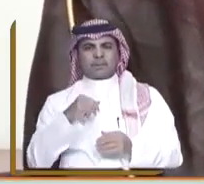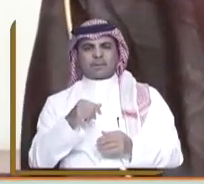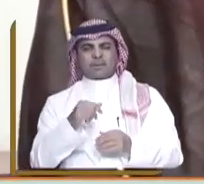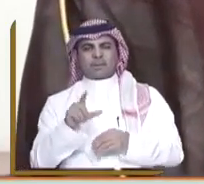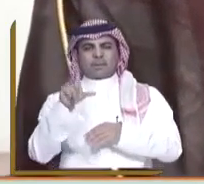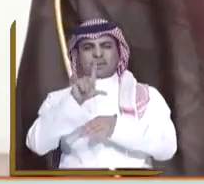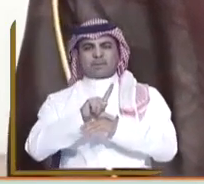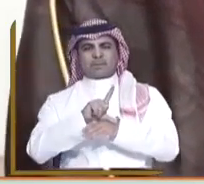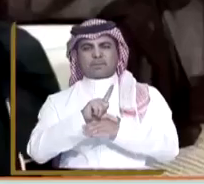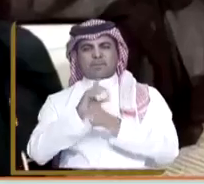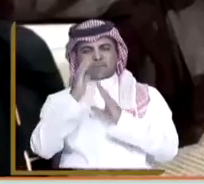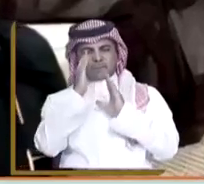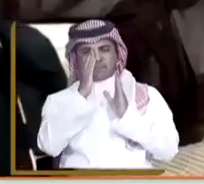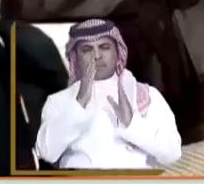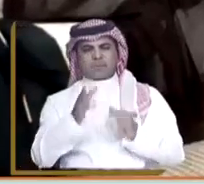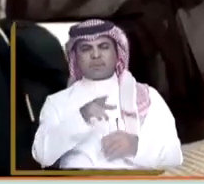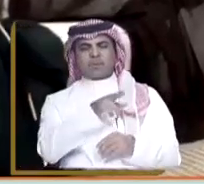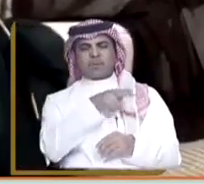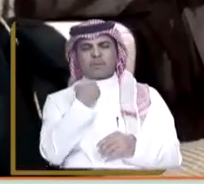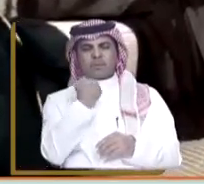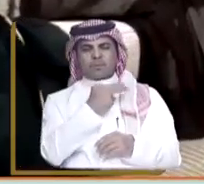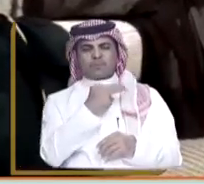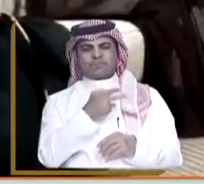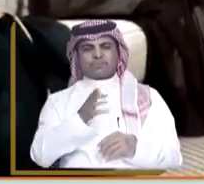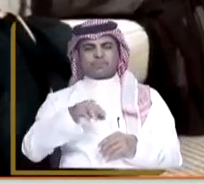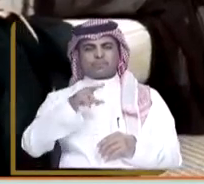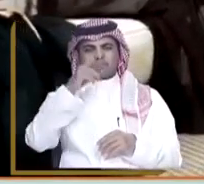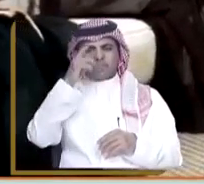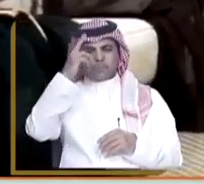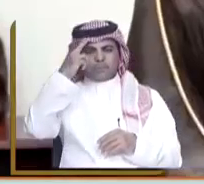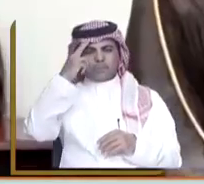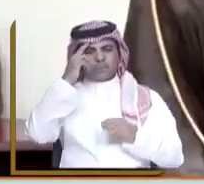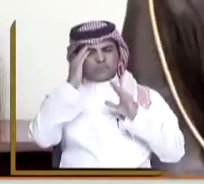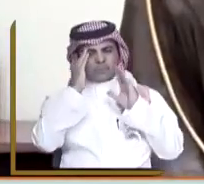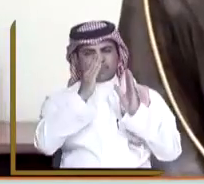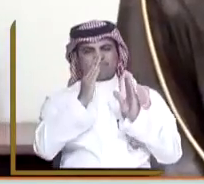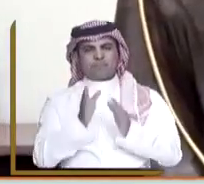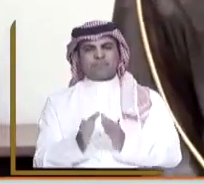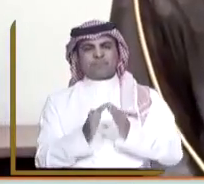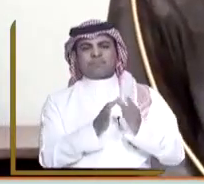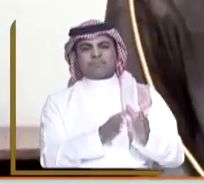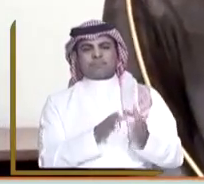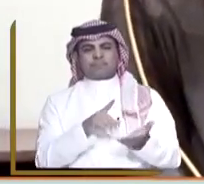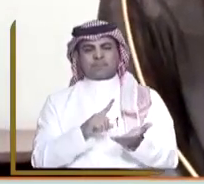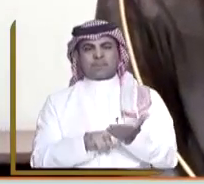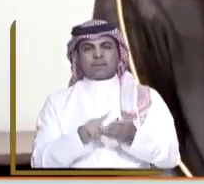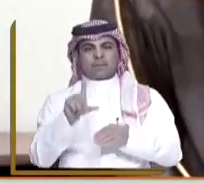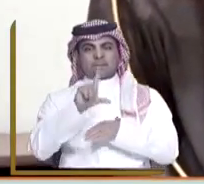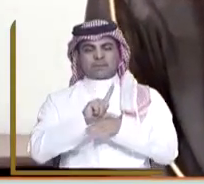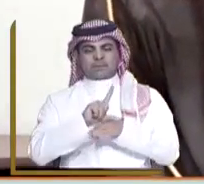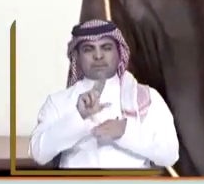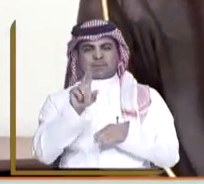فخامتها عن تحيتها وتقديرها للقياده ولحكومه وشعب المملكه من جانبها اكدت الرئيسه